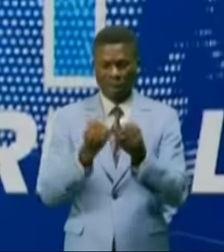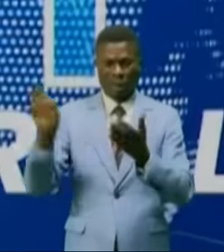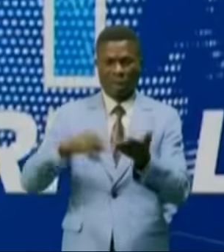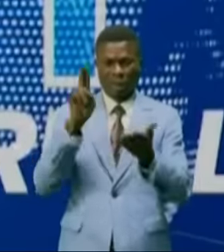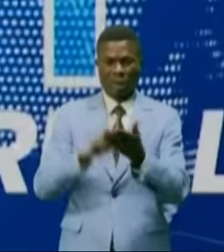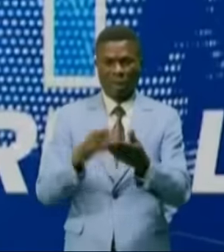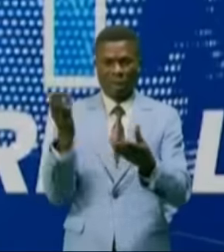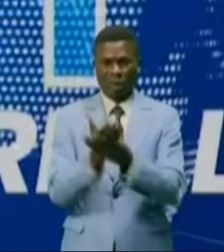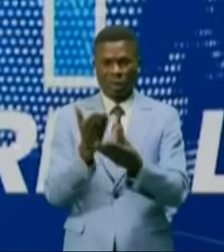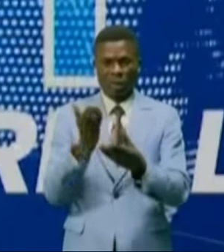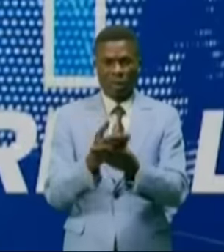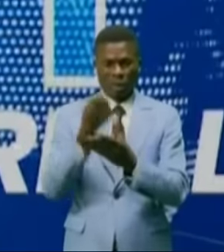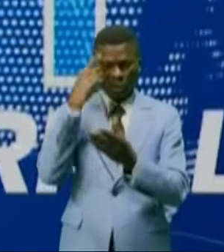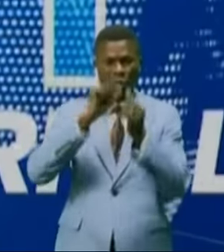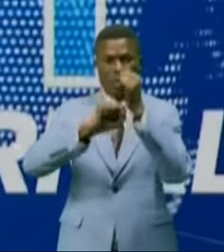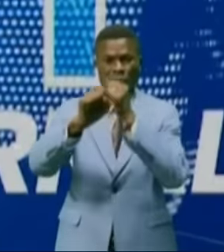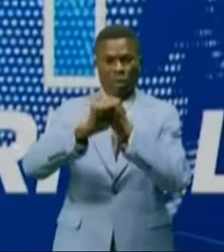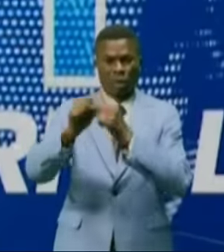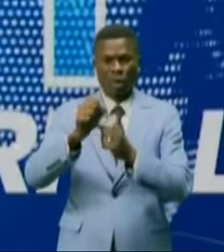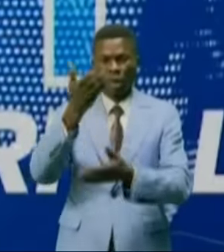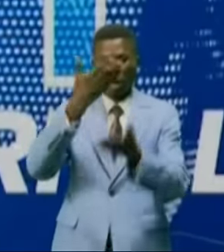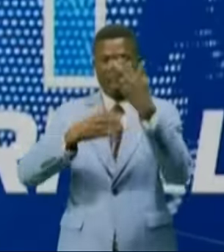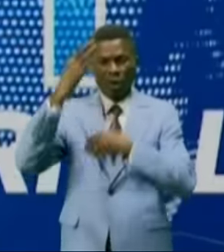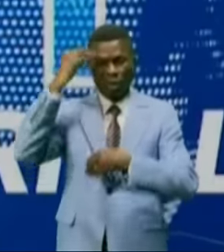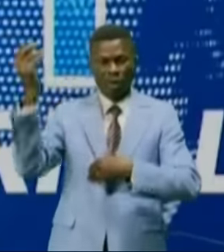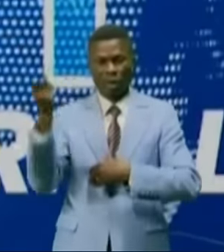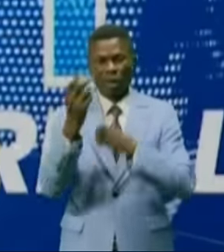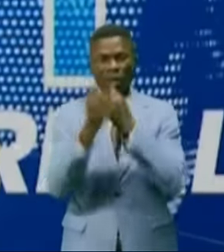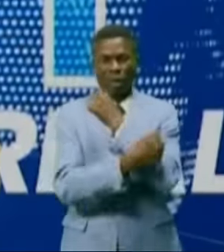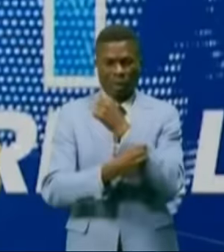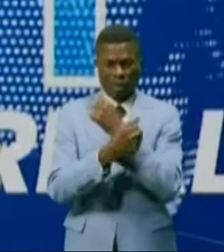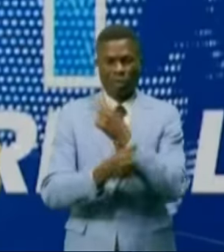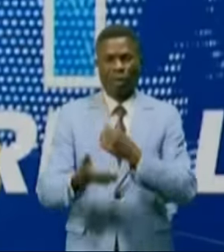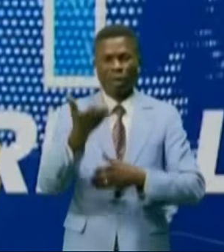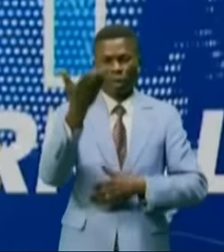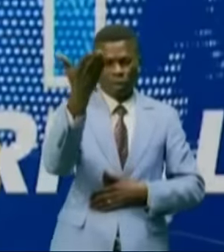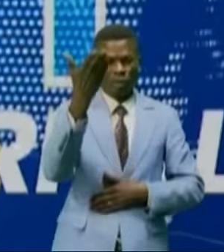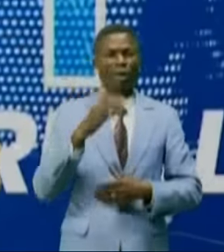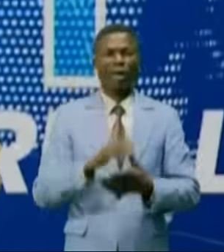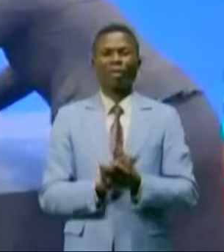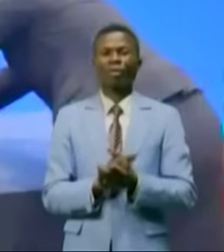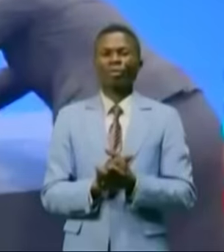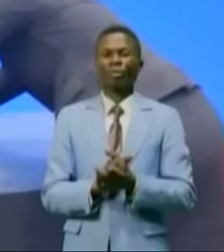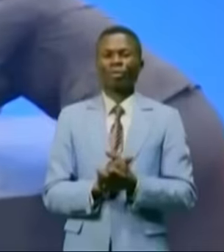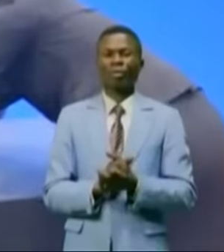un protocole d'accord pour promouvoir les échanges entre les deux pays. Patrick Michel Moukouille.